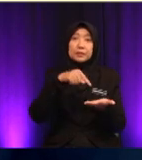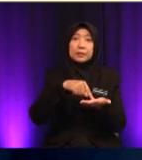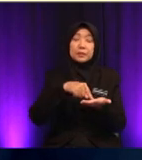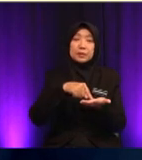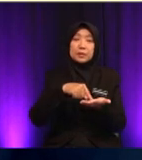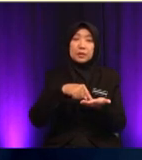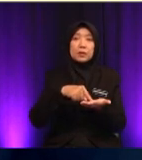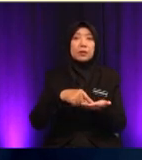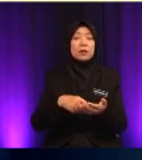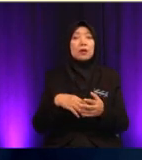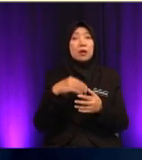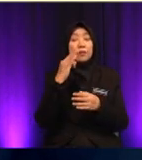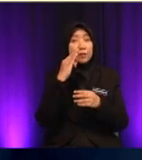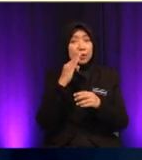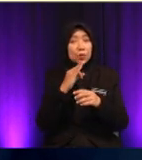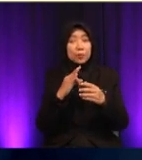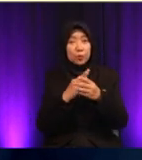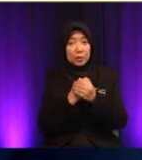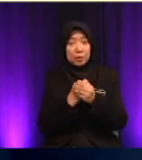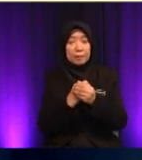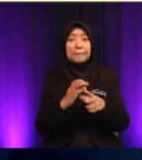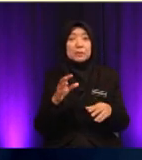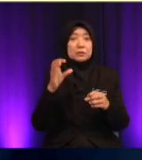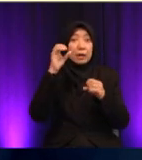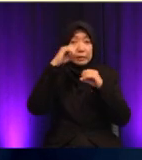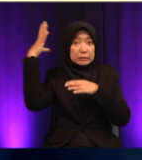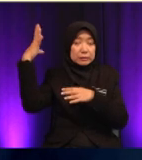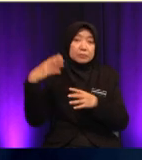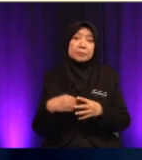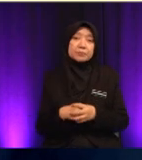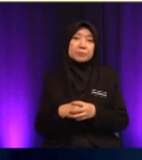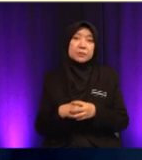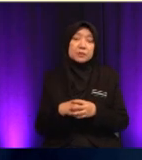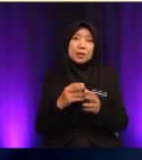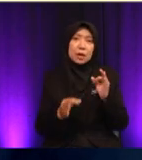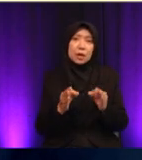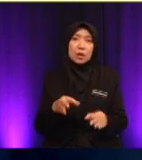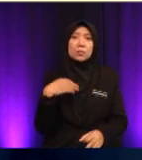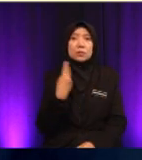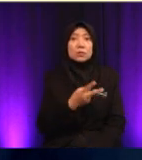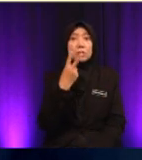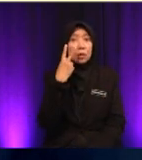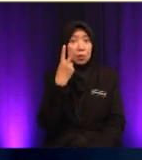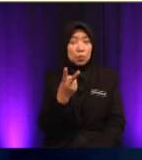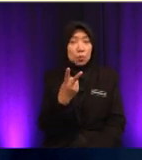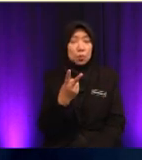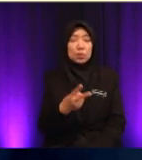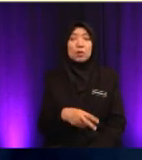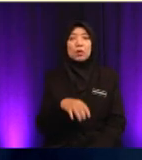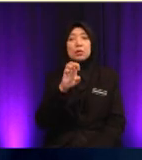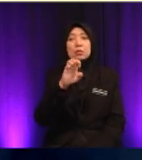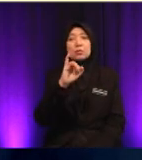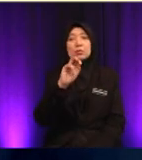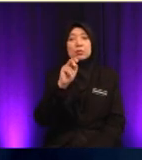fenomena-fenomena yang disebabkan oleh cahaya Oke kalau kita tengok Einstein dia memperkenalkan konsep foton